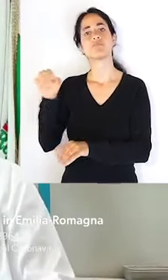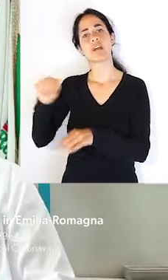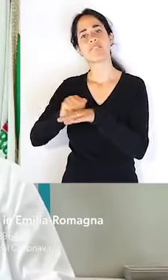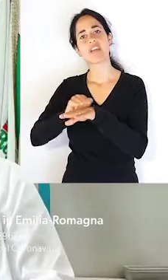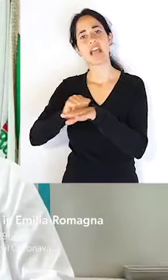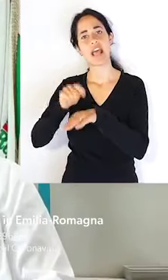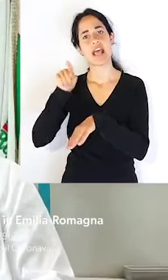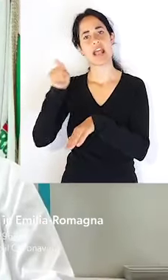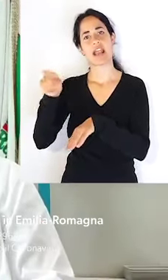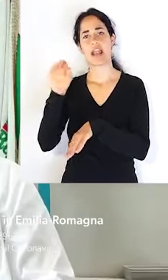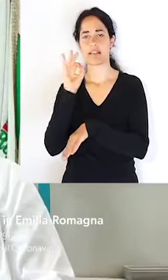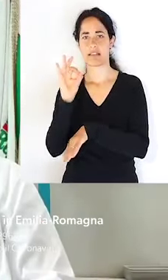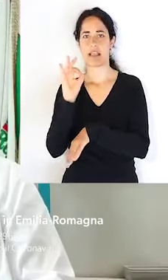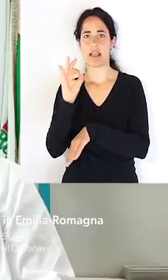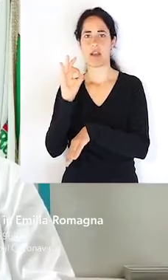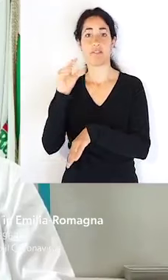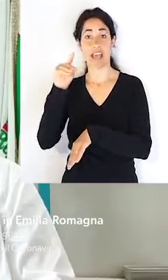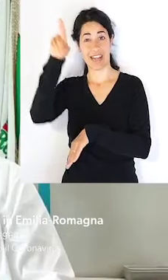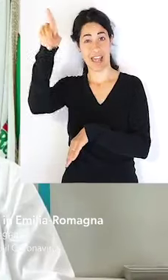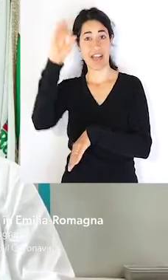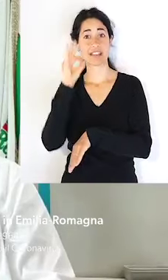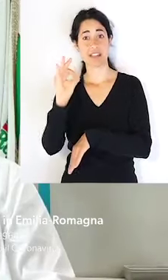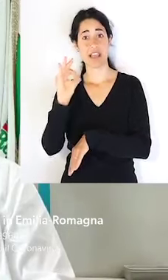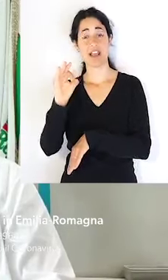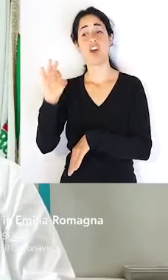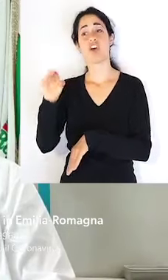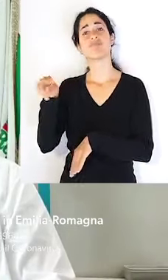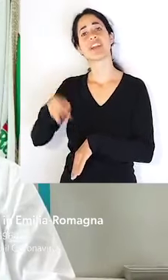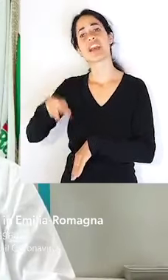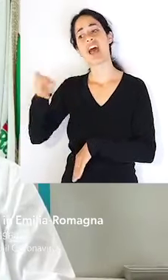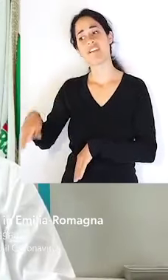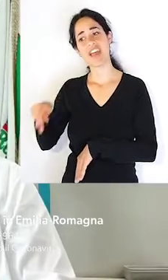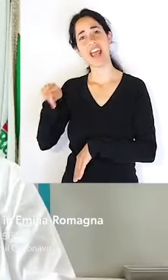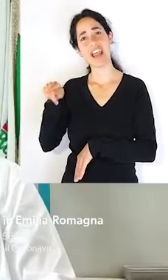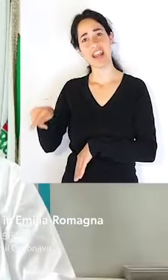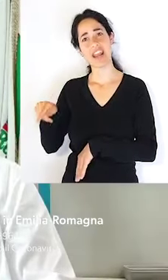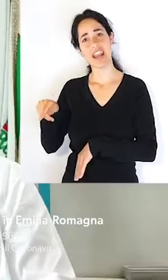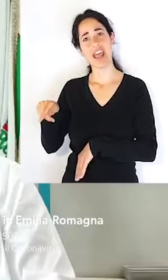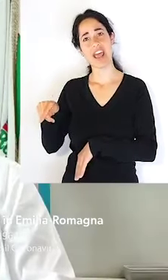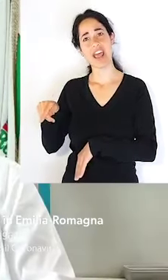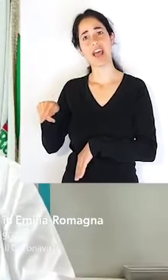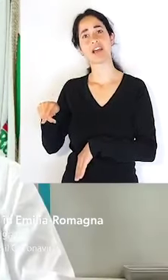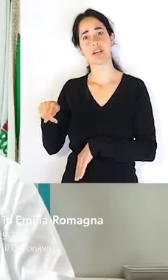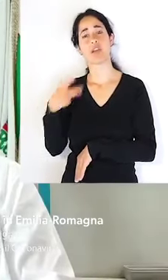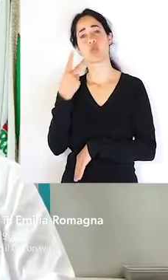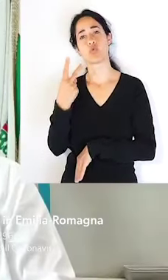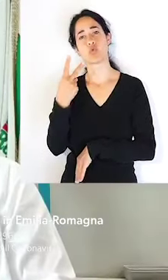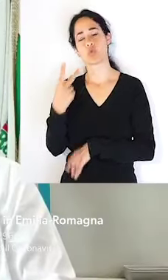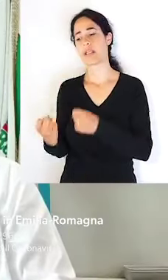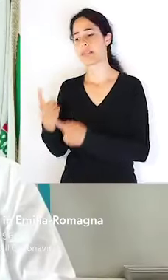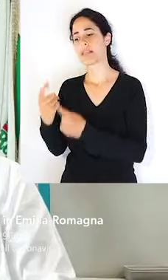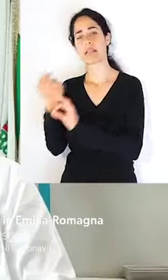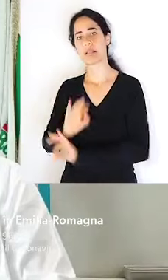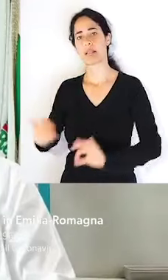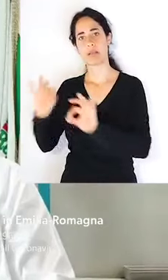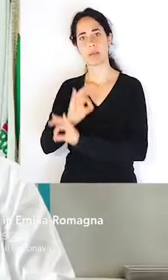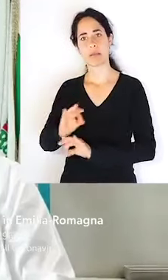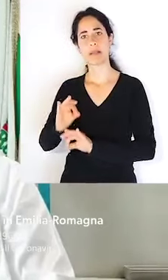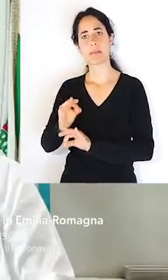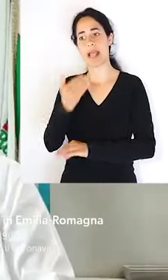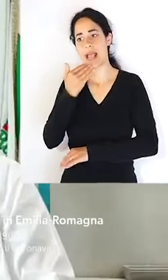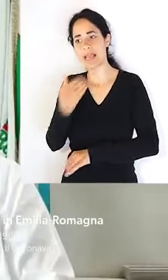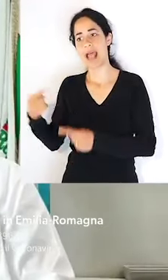Ferrara 0, Ravenna 2 asintomatici che sono appunto da screening serologico, abbiamo